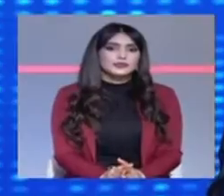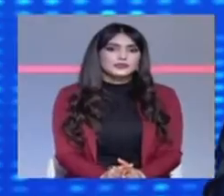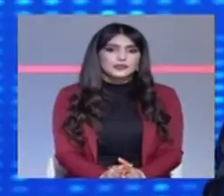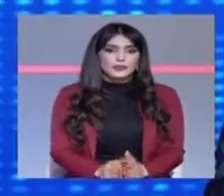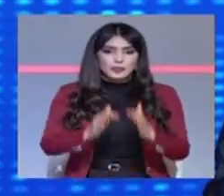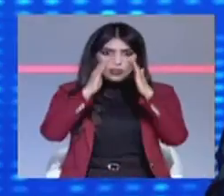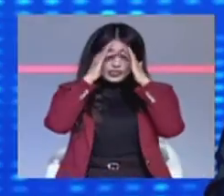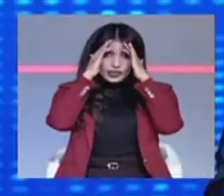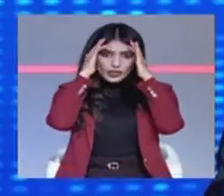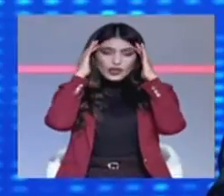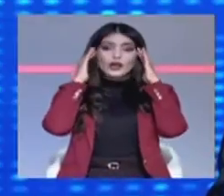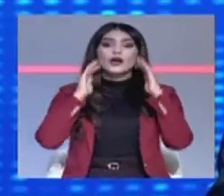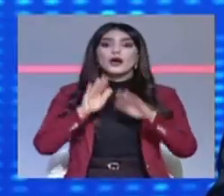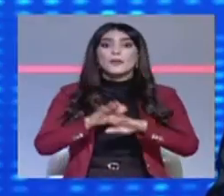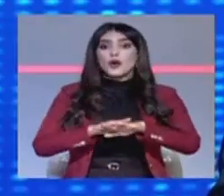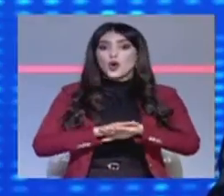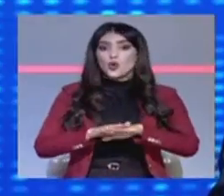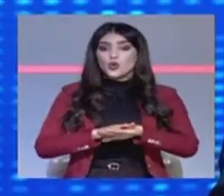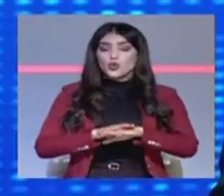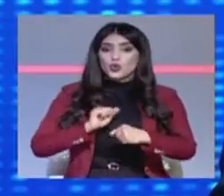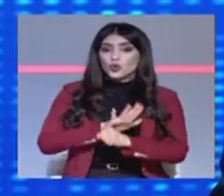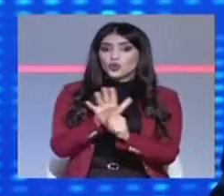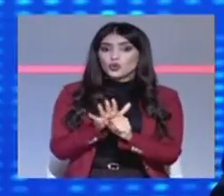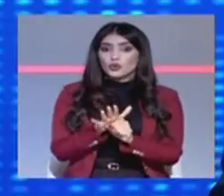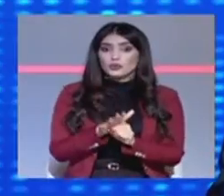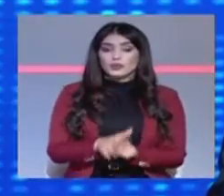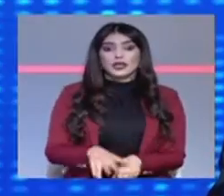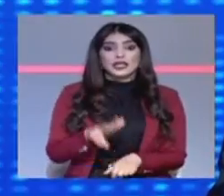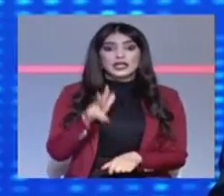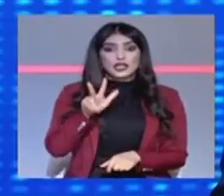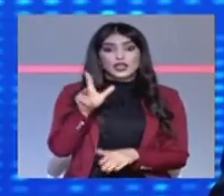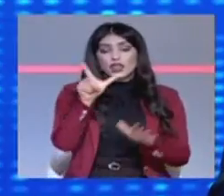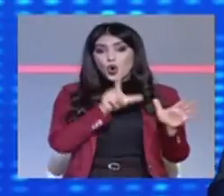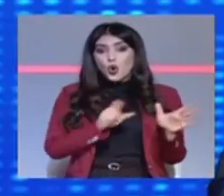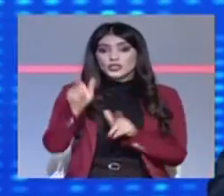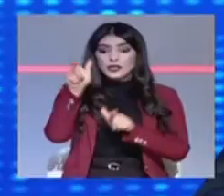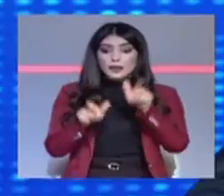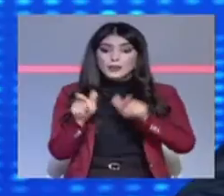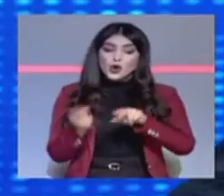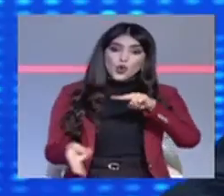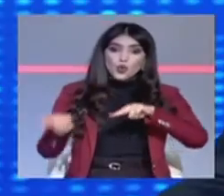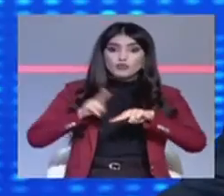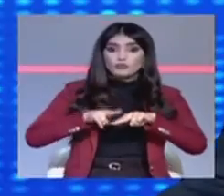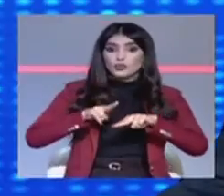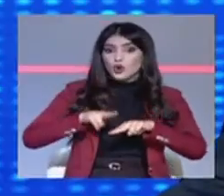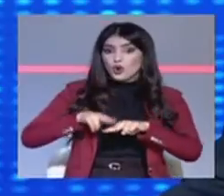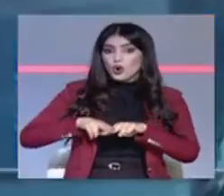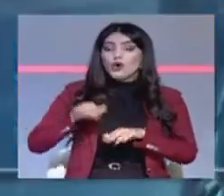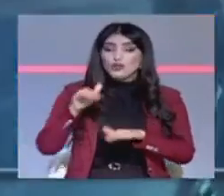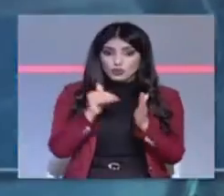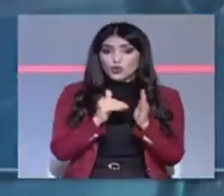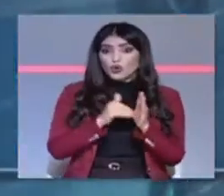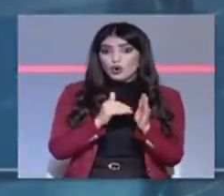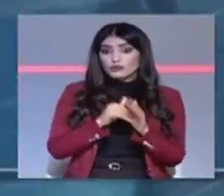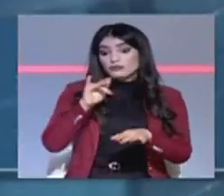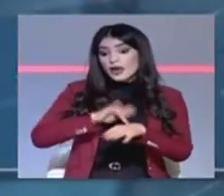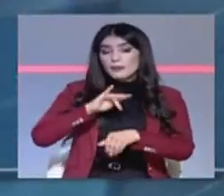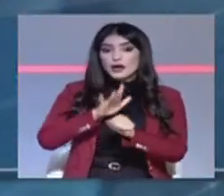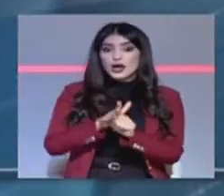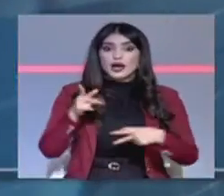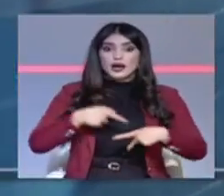فيما يخص الوضع الوبائي في تونس ثلاث وسبعين حاله وفاه اضافيه جراء الاصابه بفيروس كورونا